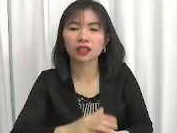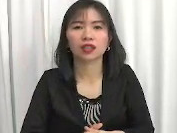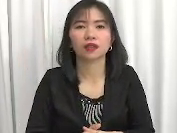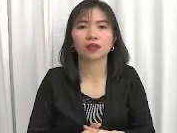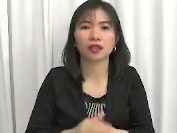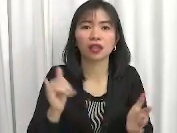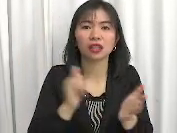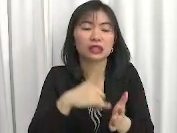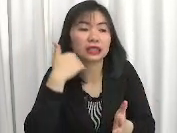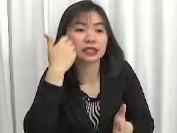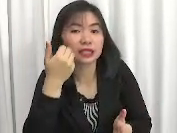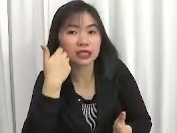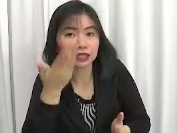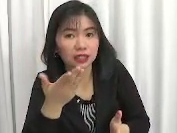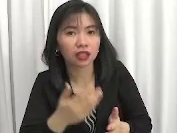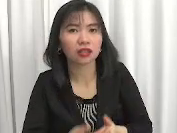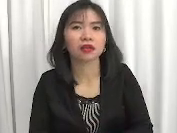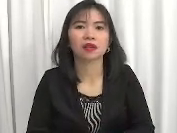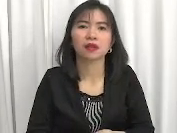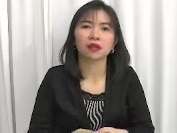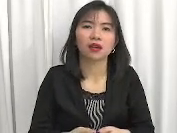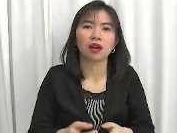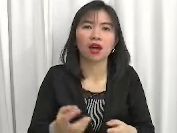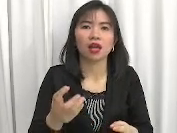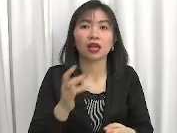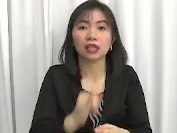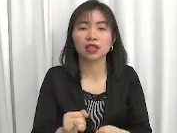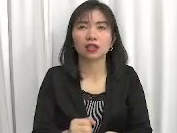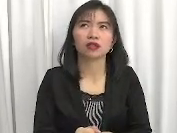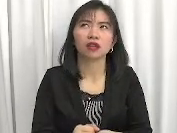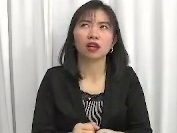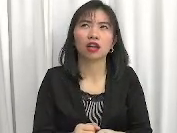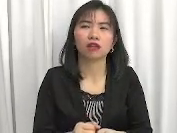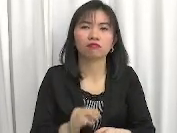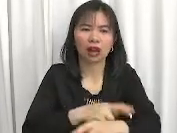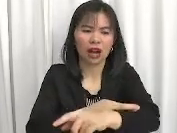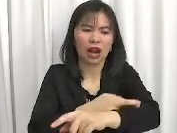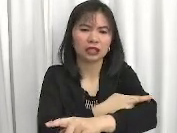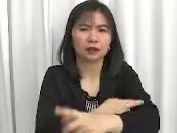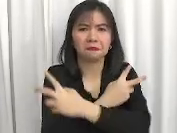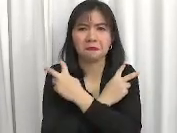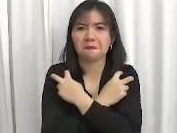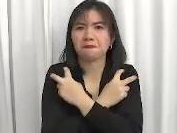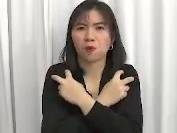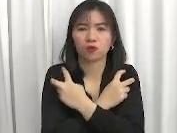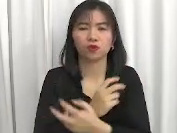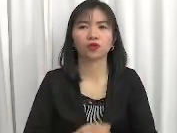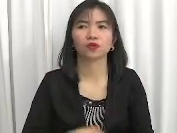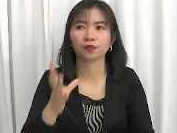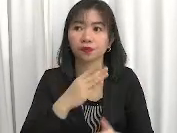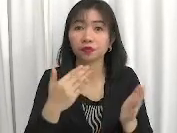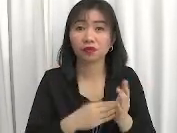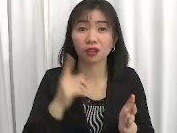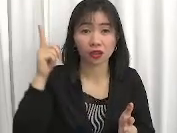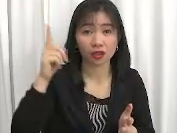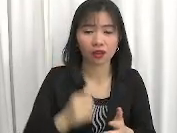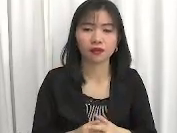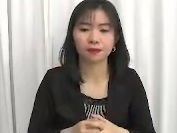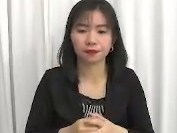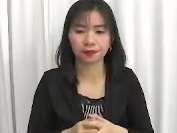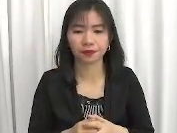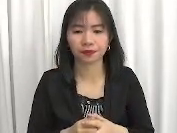sa kanyang buto. Wow. Kaya ang sa akin, syempre, ayoko naman mapalagay ka